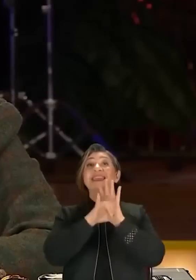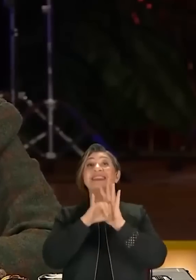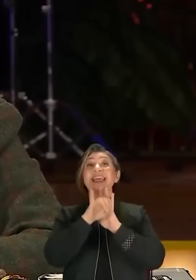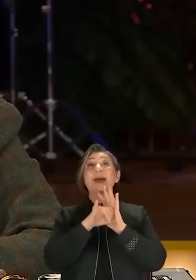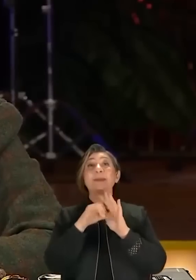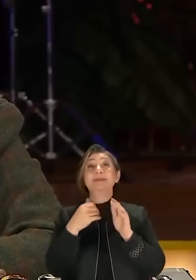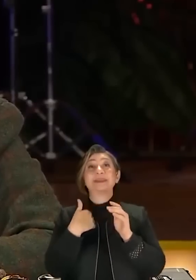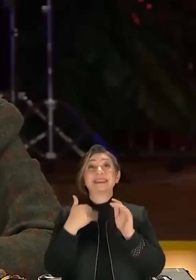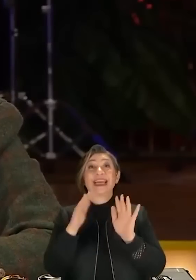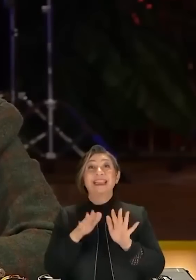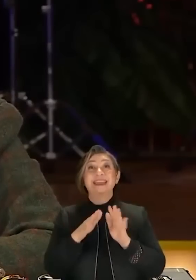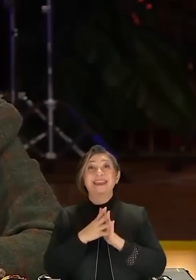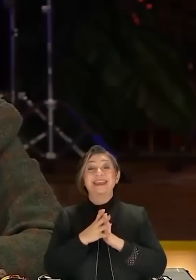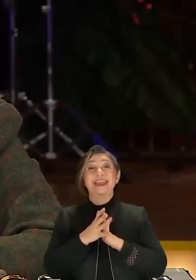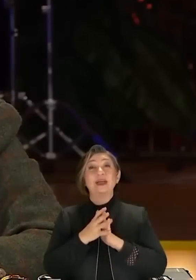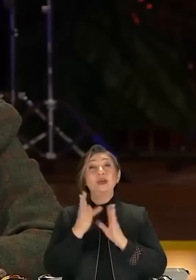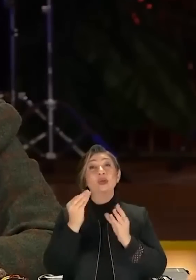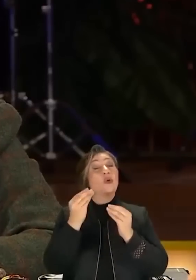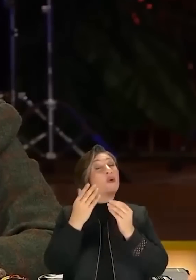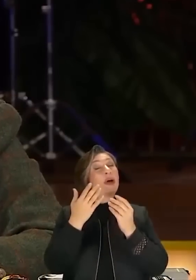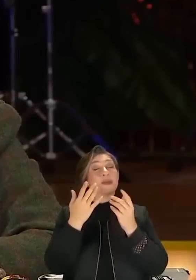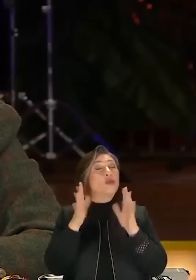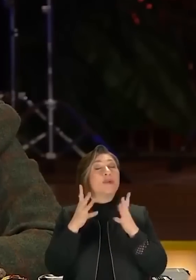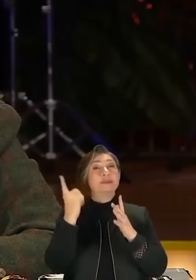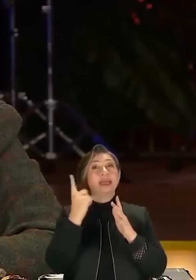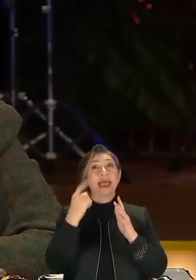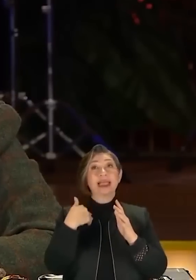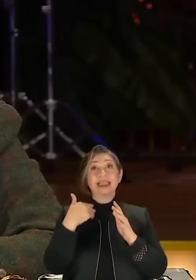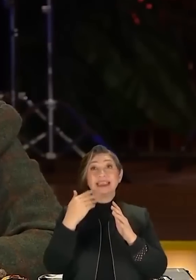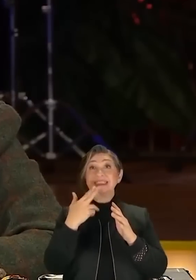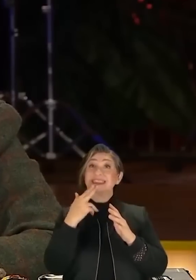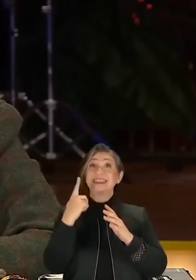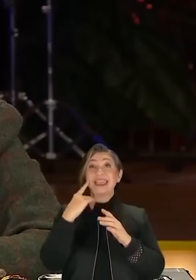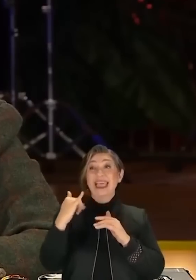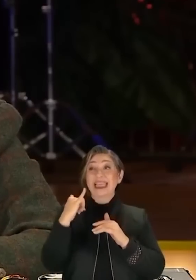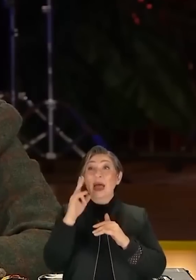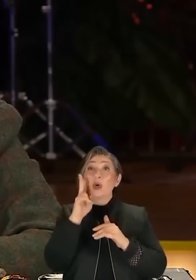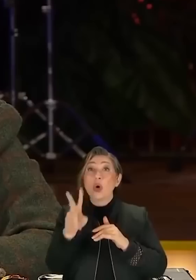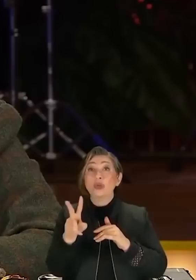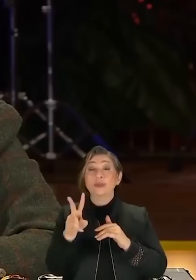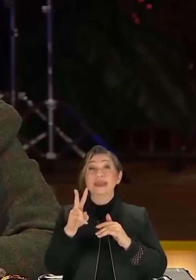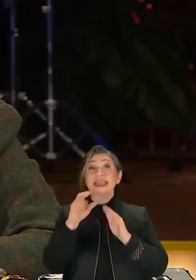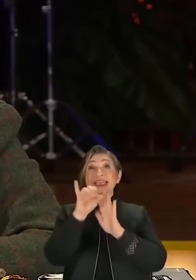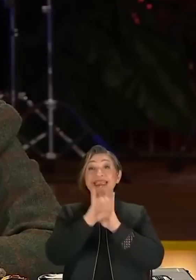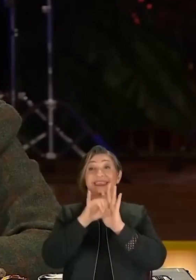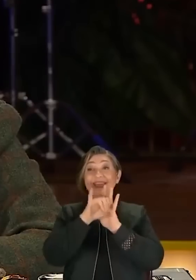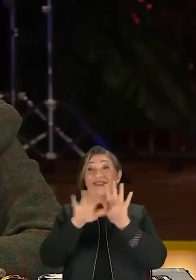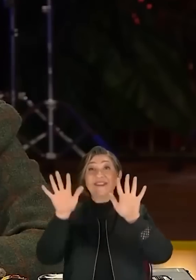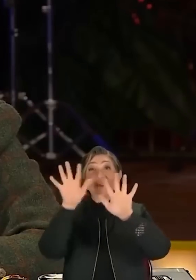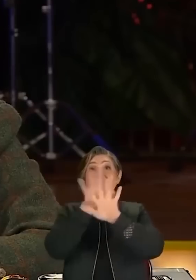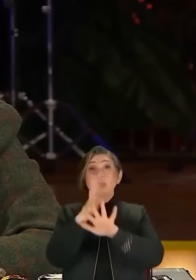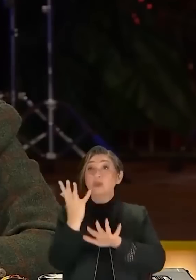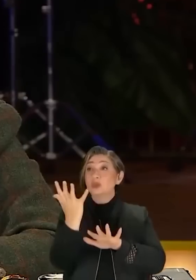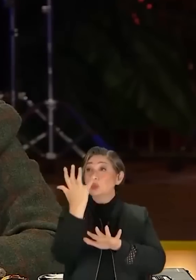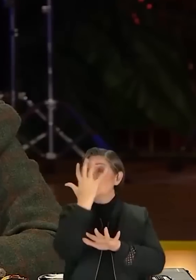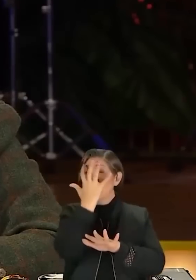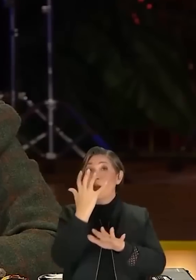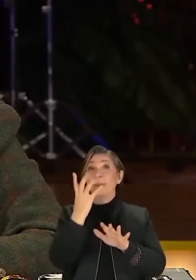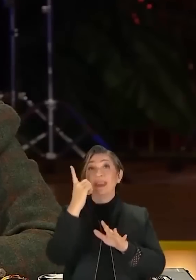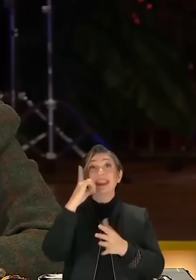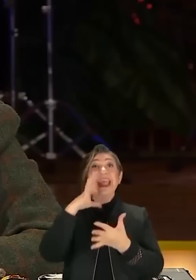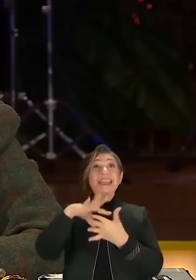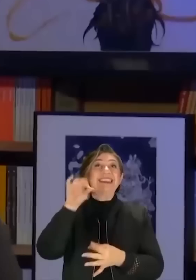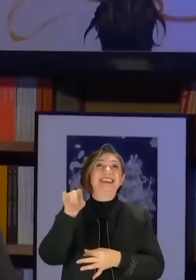biz de böyle kaldık. Evet yani, ben dedim. Çok enteresan bir şey. Seda'da ben yakından da gördüm. Instagram filtresini yüzüne koyabilen tek